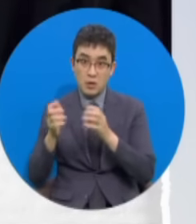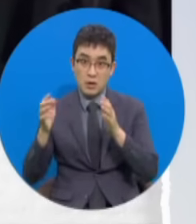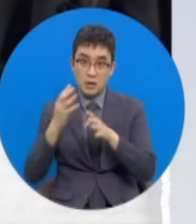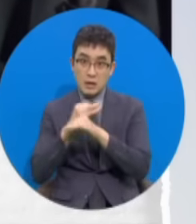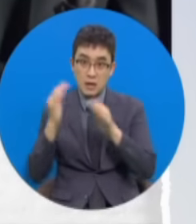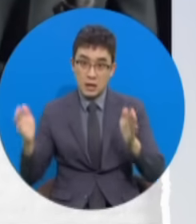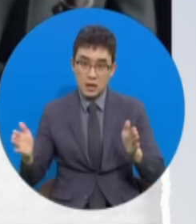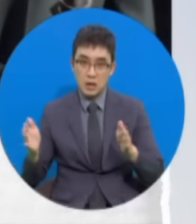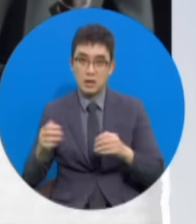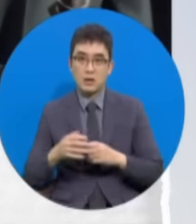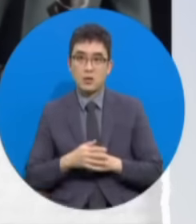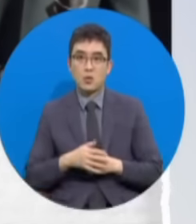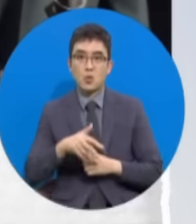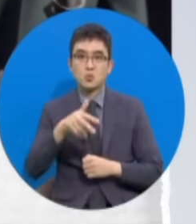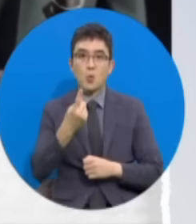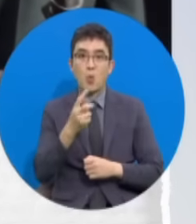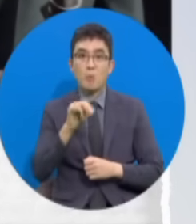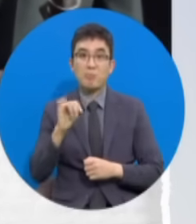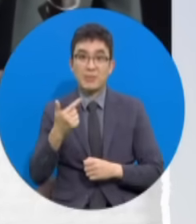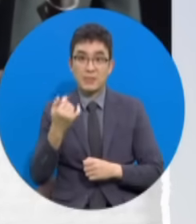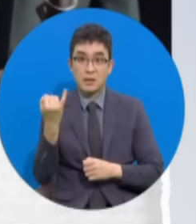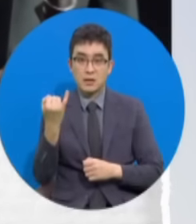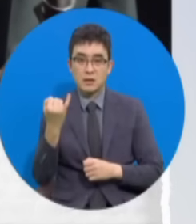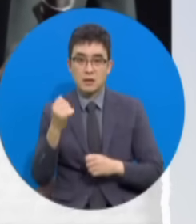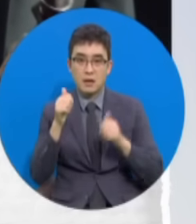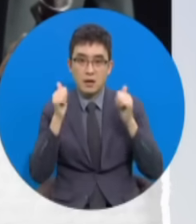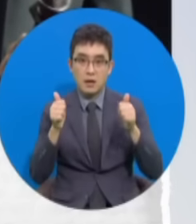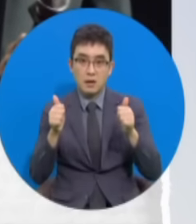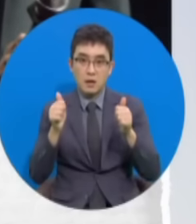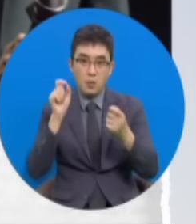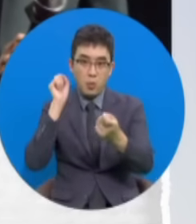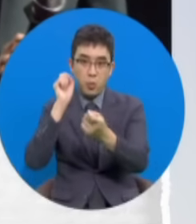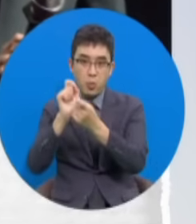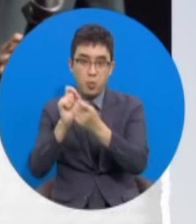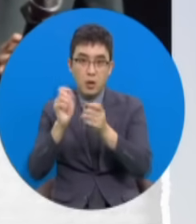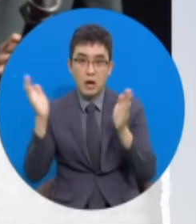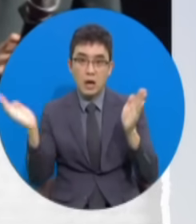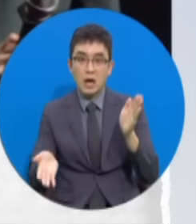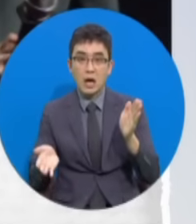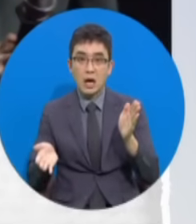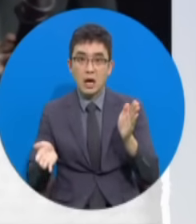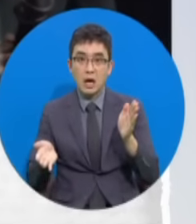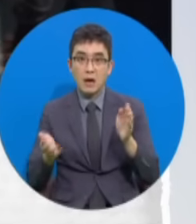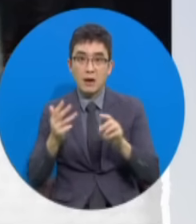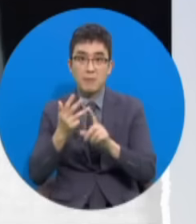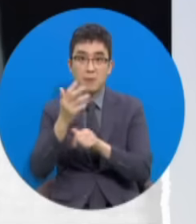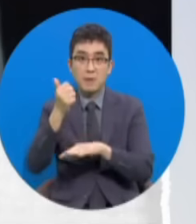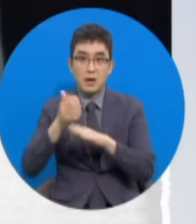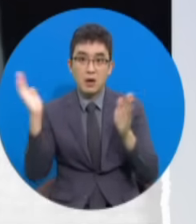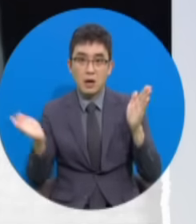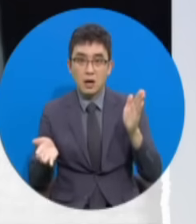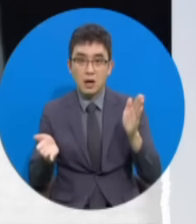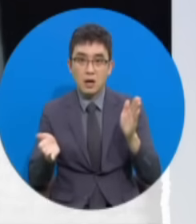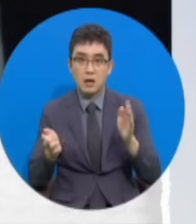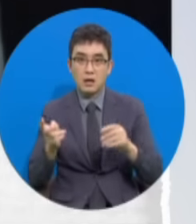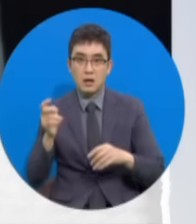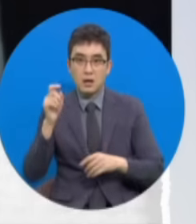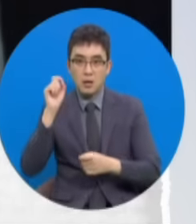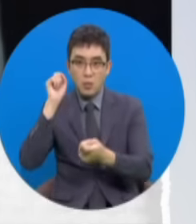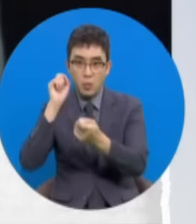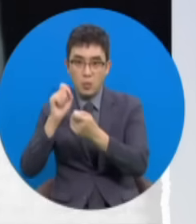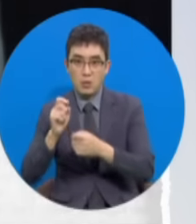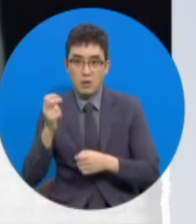조민 씨에 대한 시효가 얼마 남지 않았다. 그 검찰이 기소 여부를 결정할 예정에 있다. 예. 또